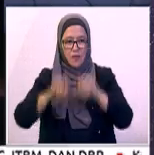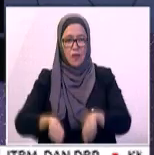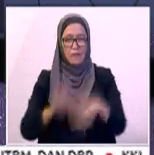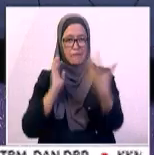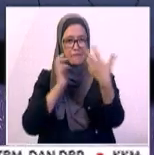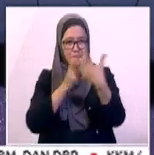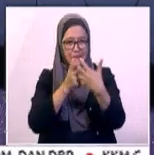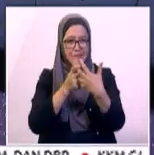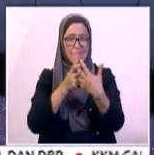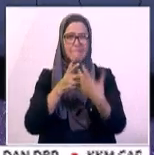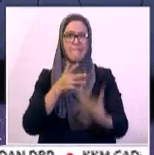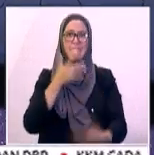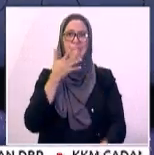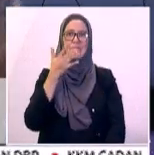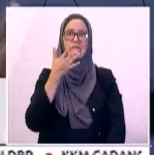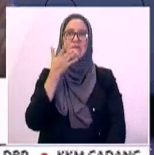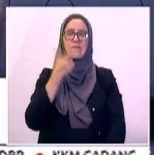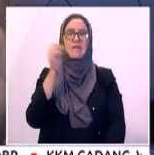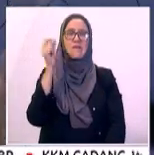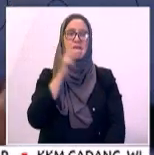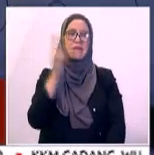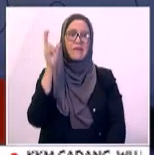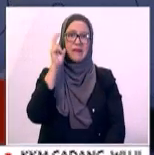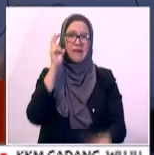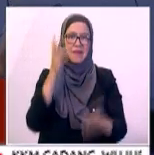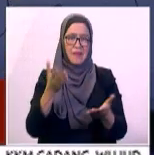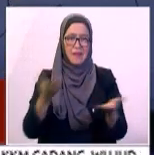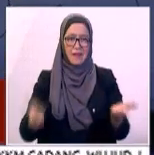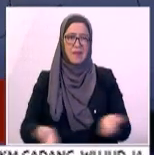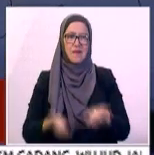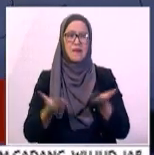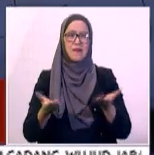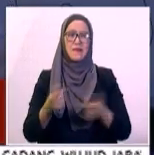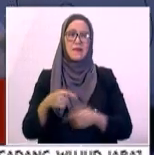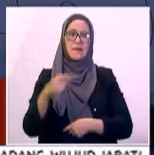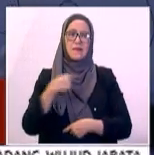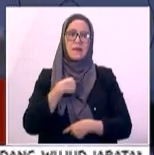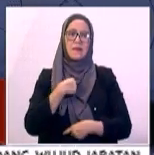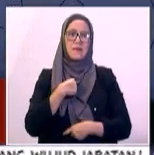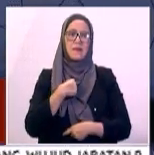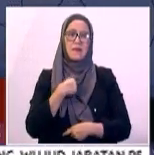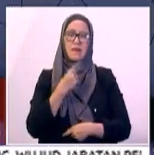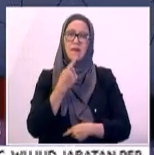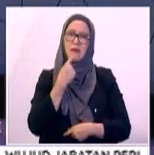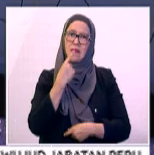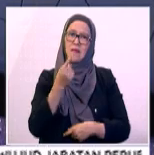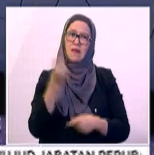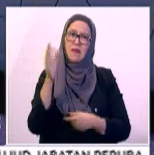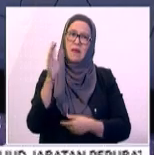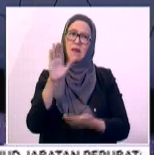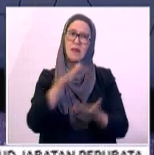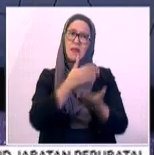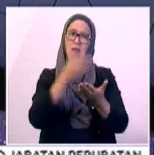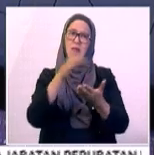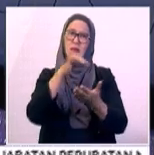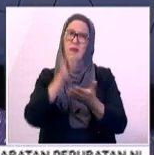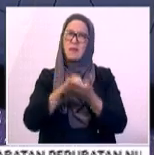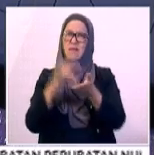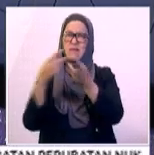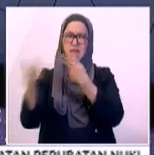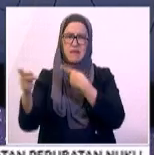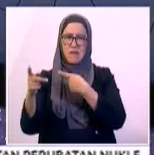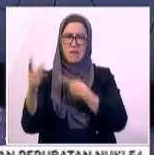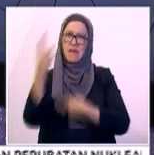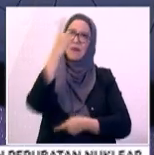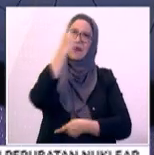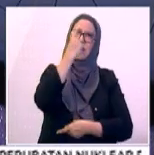air. Dia kata kat saya lagu tu dah lama buat. Lepas tu dia kata dia tak nak buat lagu tu. Lepas tu dia kata dia bagi kat saya. Dan nak try lagu